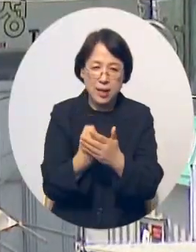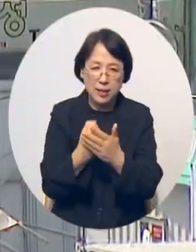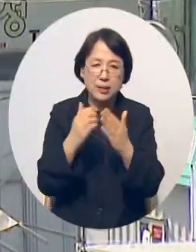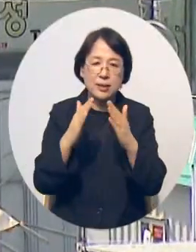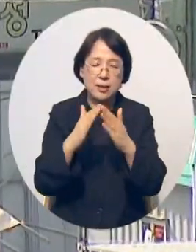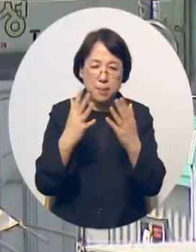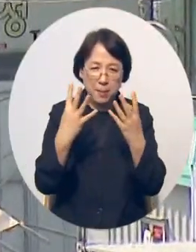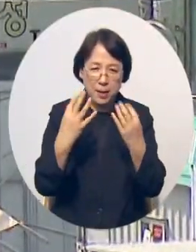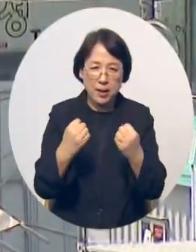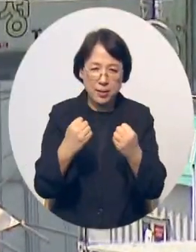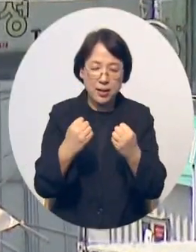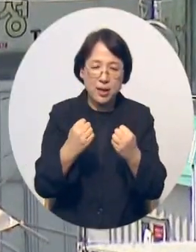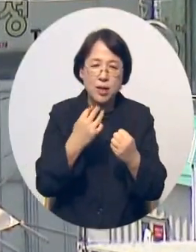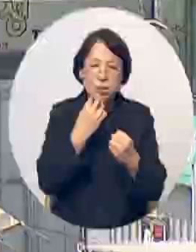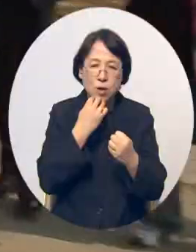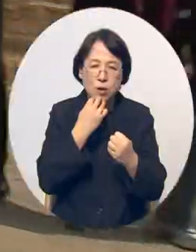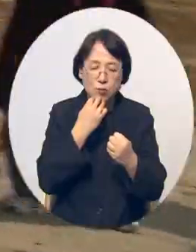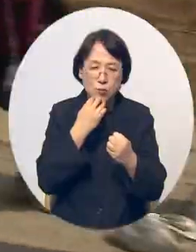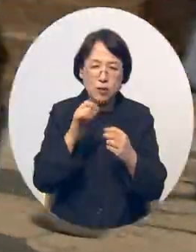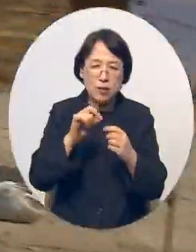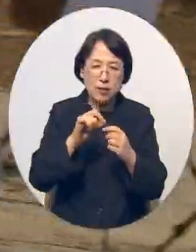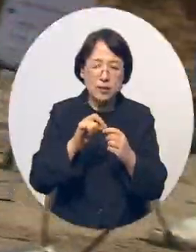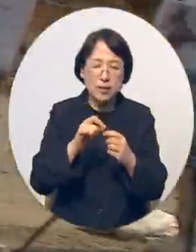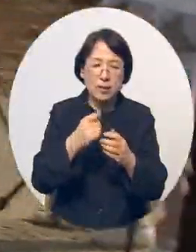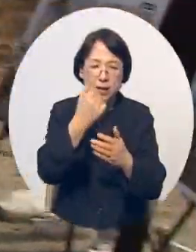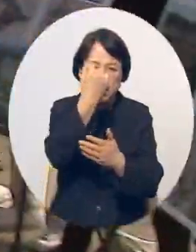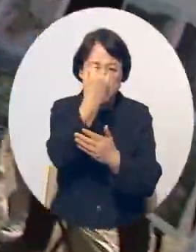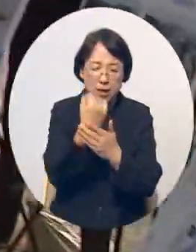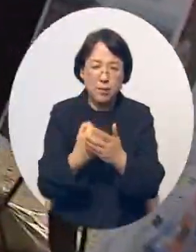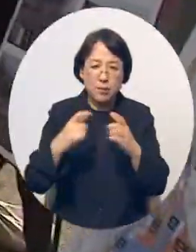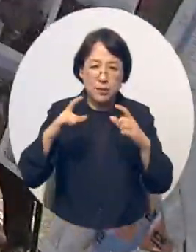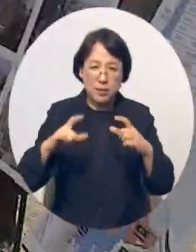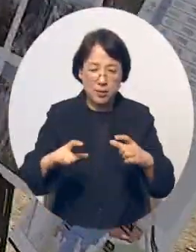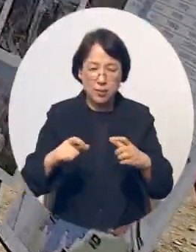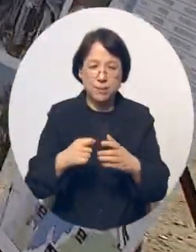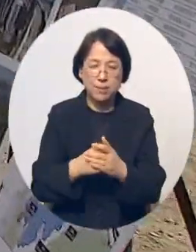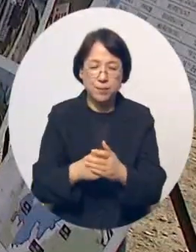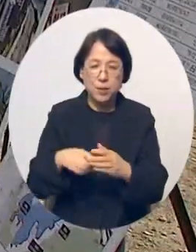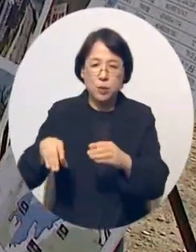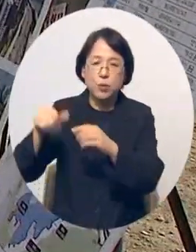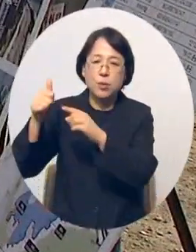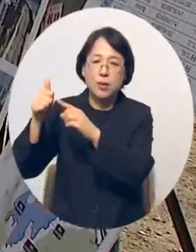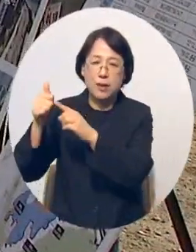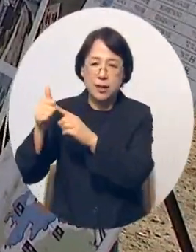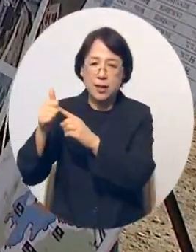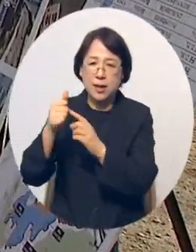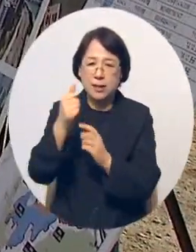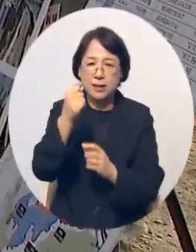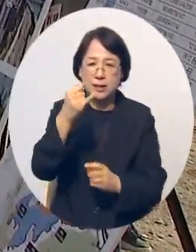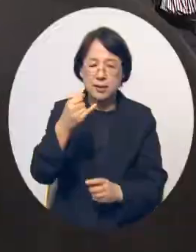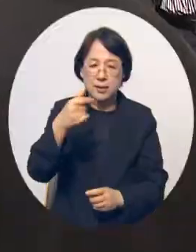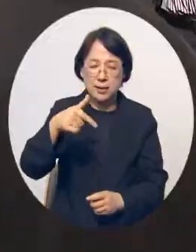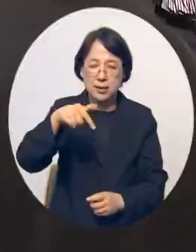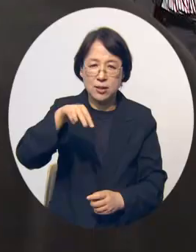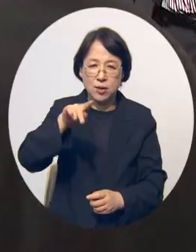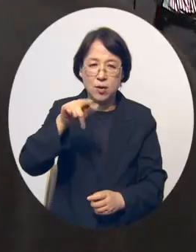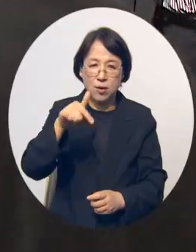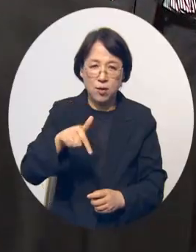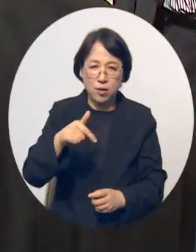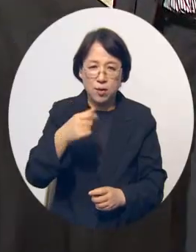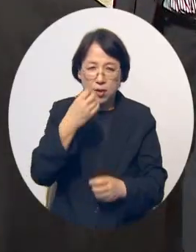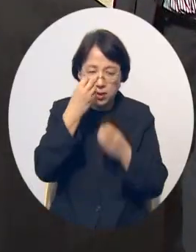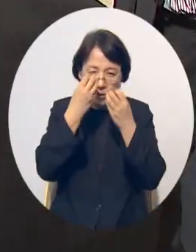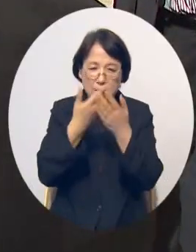대표적인 낙후 지역으로 꼽히던 곳입니다. 한덕수 국무총리가 재개발 사업이 한창인 흑석 재정비 촉진지구를